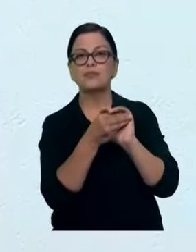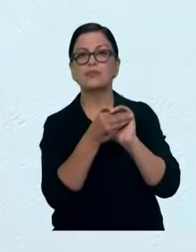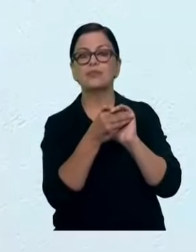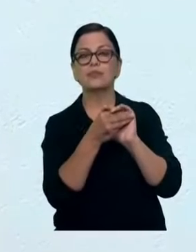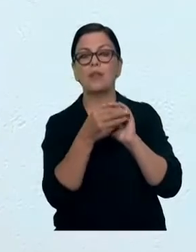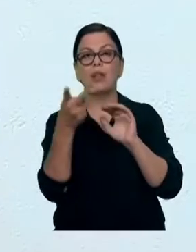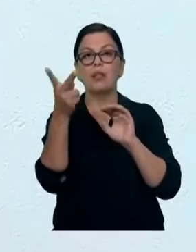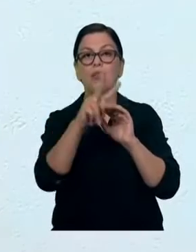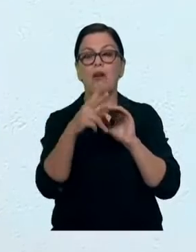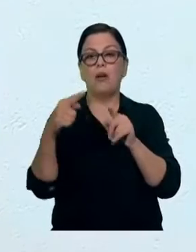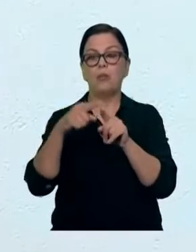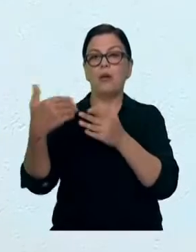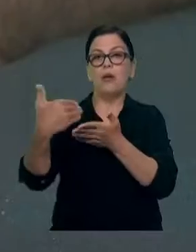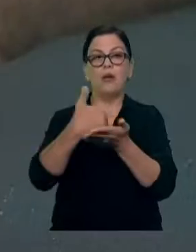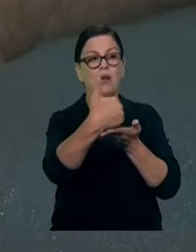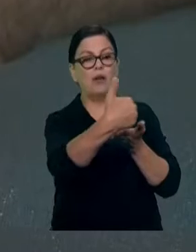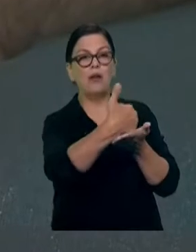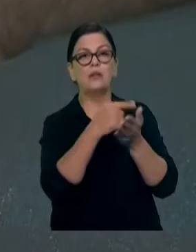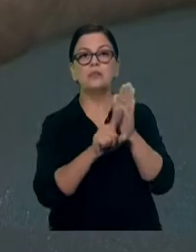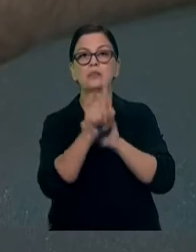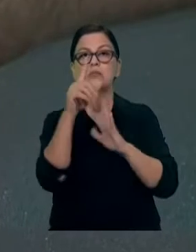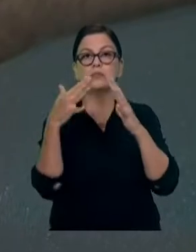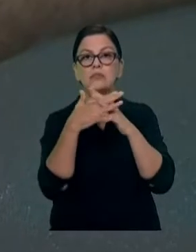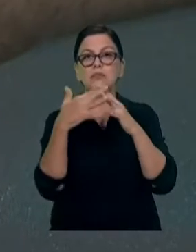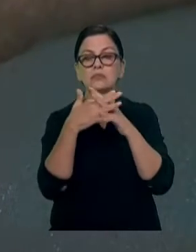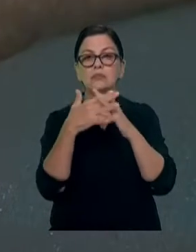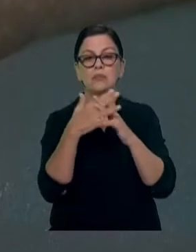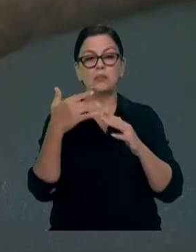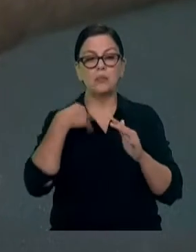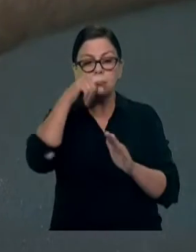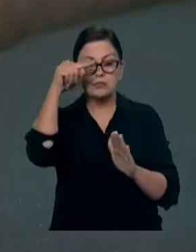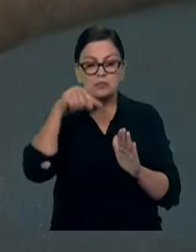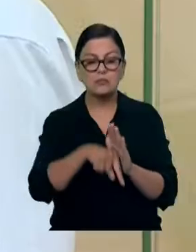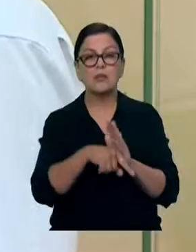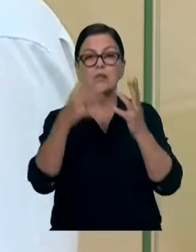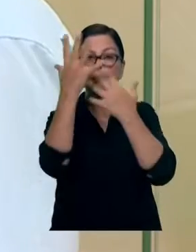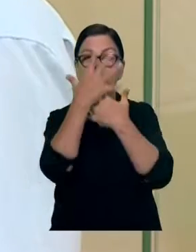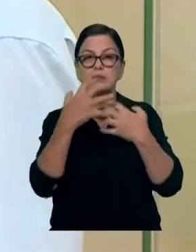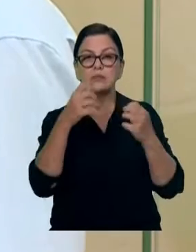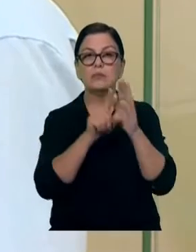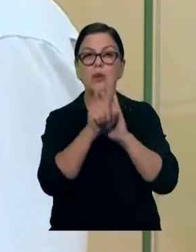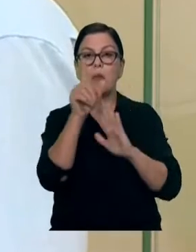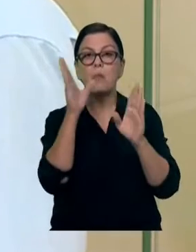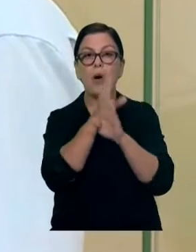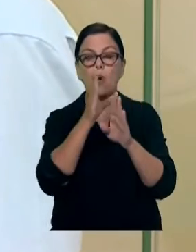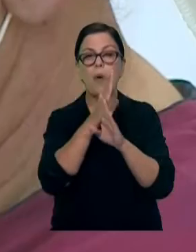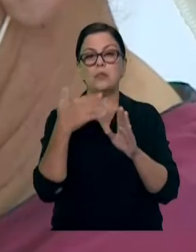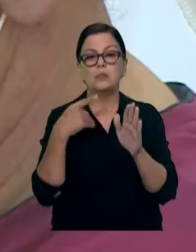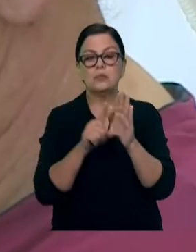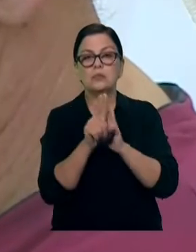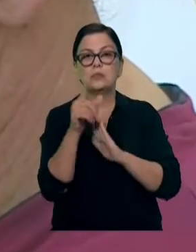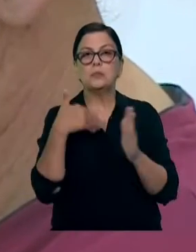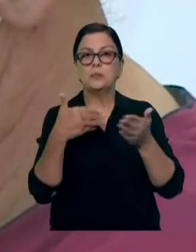tərəfli istiqamətdən atışma başladı. Biz quyu kimi yerdə dayandıq. Hava qaralandan sonra dağ istiqamətində getməyə